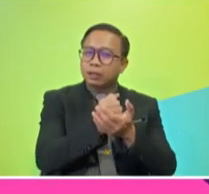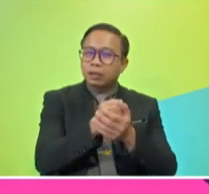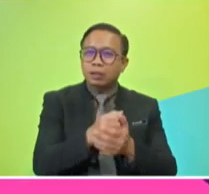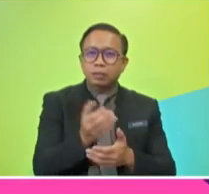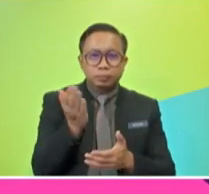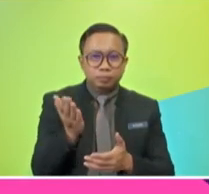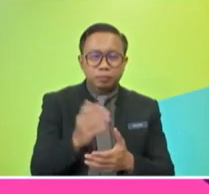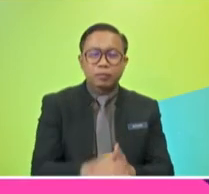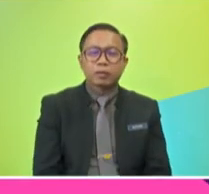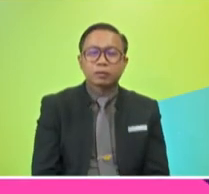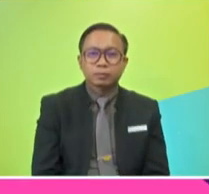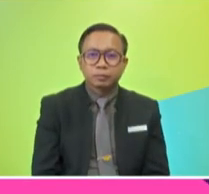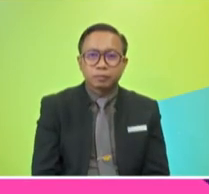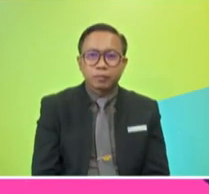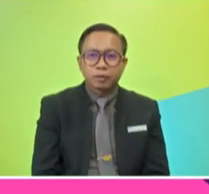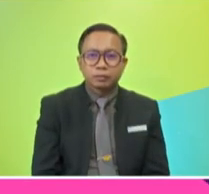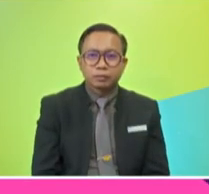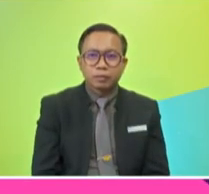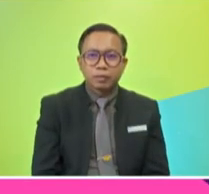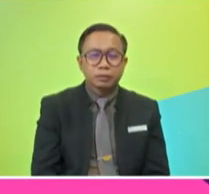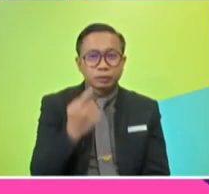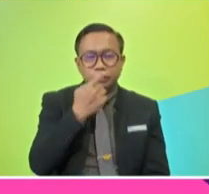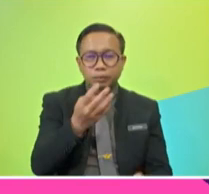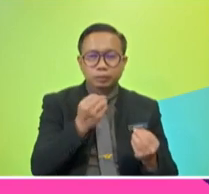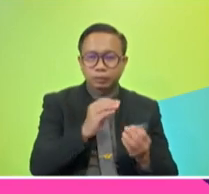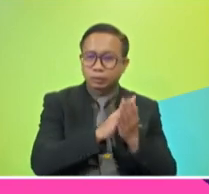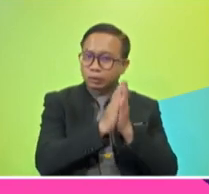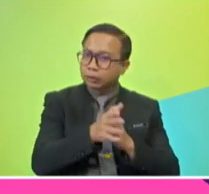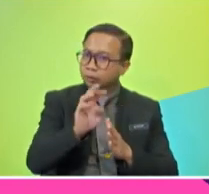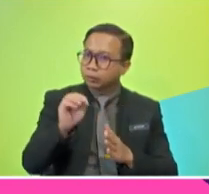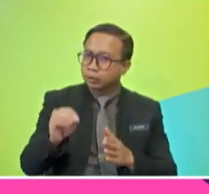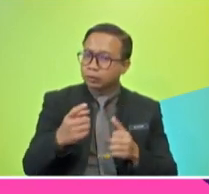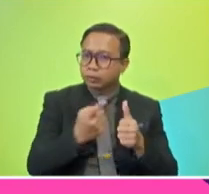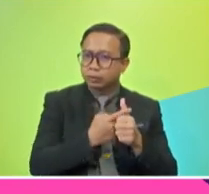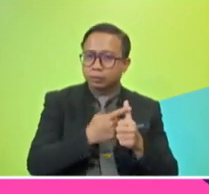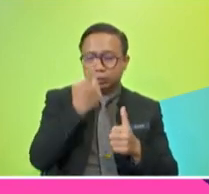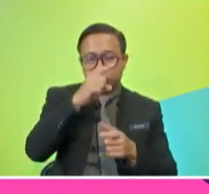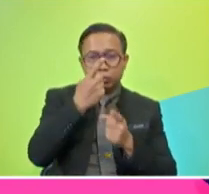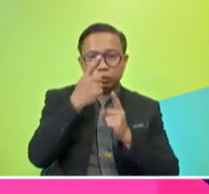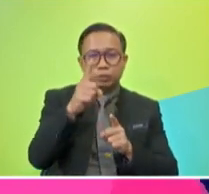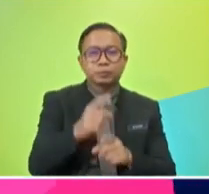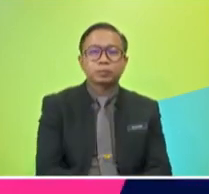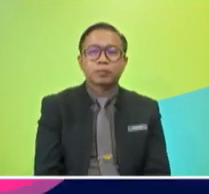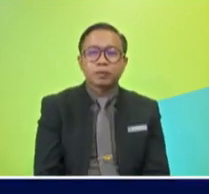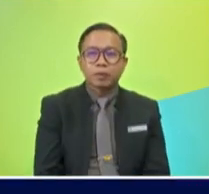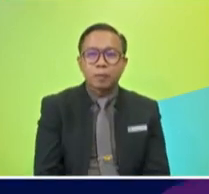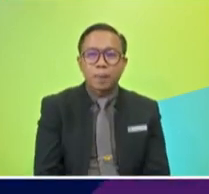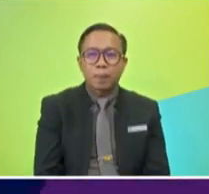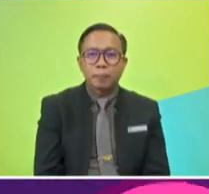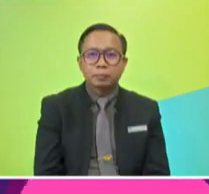bantu saja Oke siapa Nak jadi murid yang pertama untuk menjawab angkat sekarang